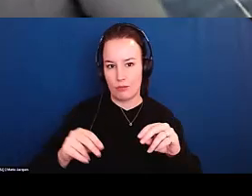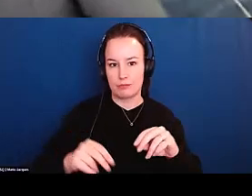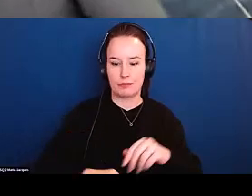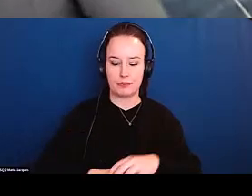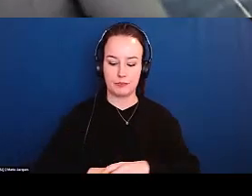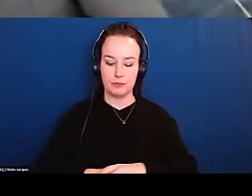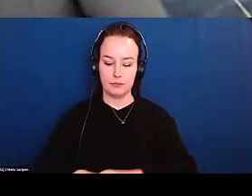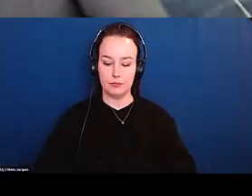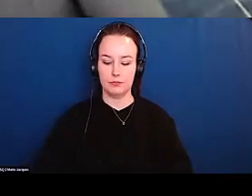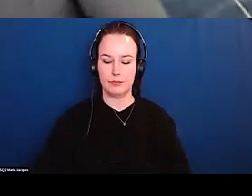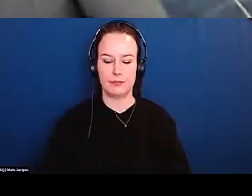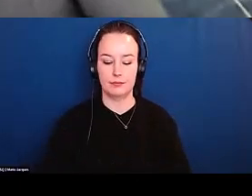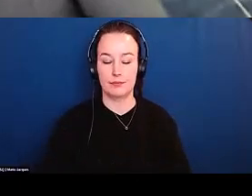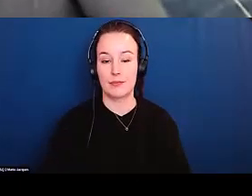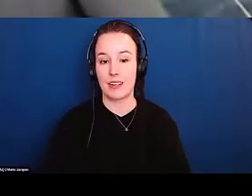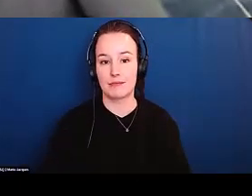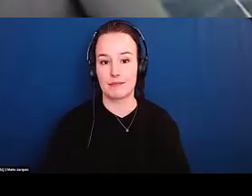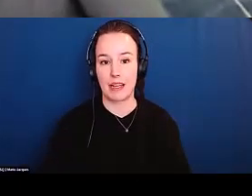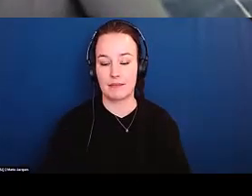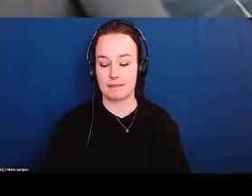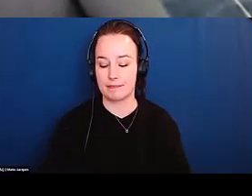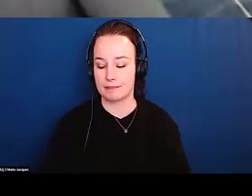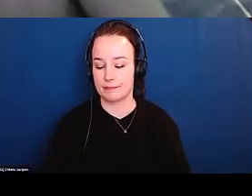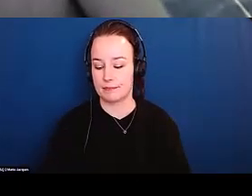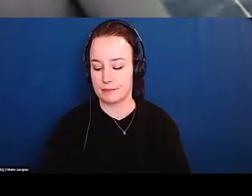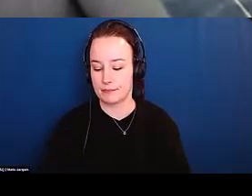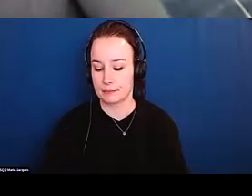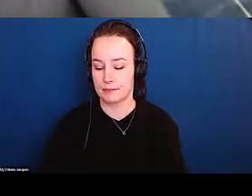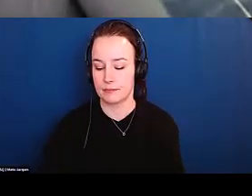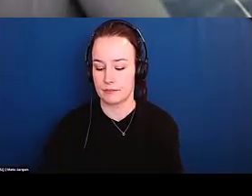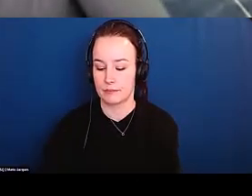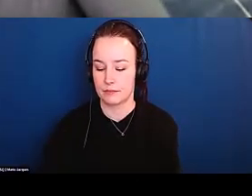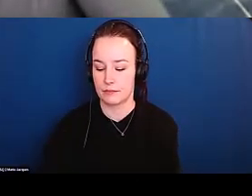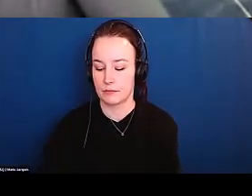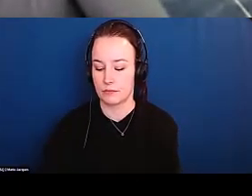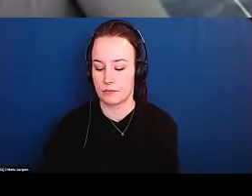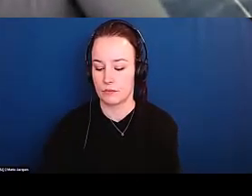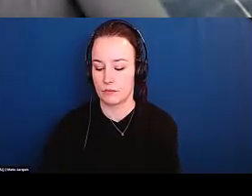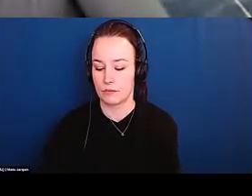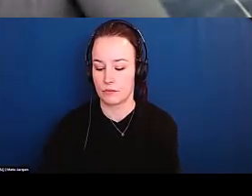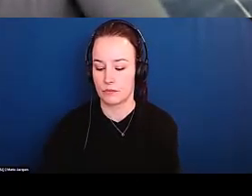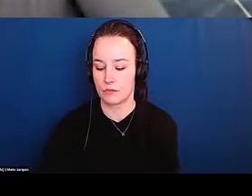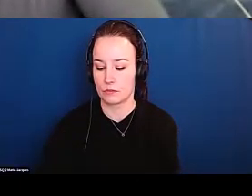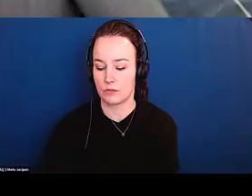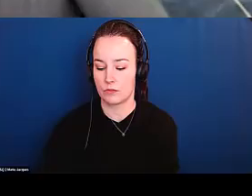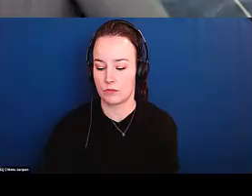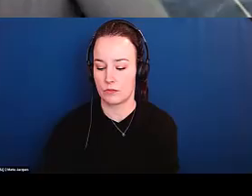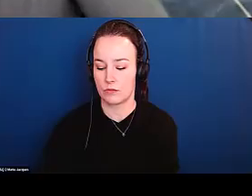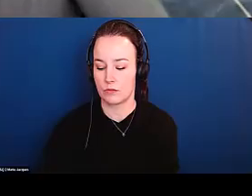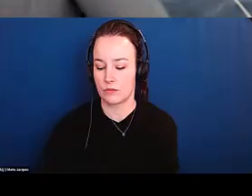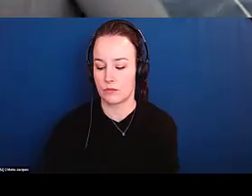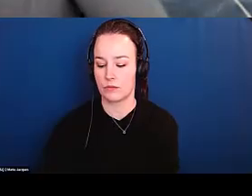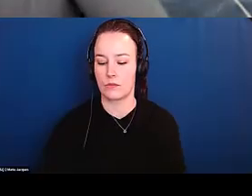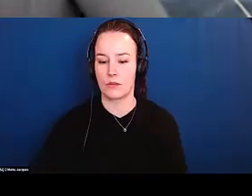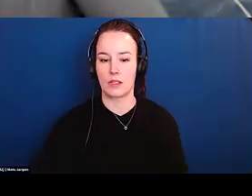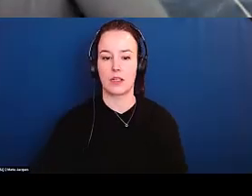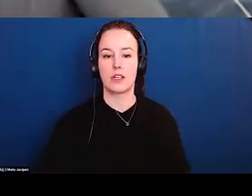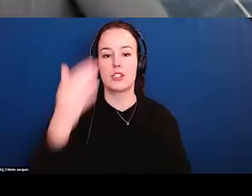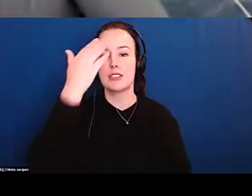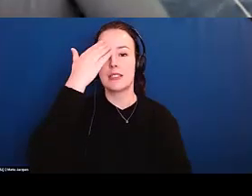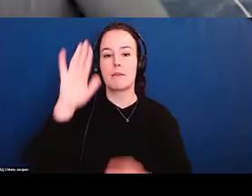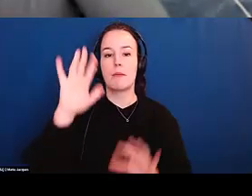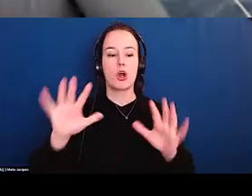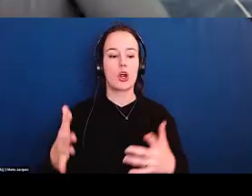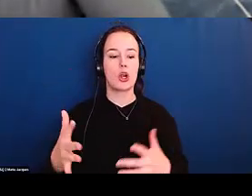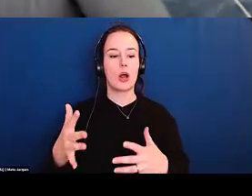ma manière de voir le monde, mais je ne sais pas comment Brady pense ou comment Rosalind elle pense. Et c'est pas à ma place non